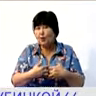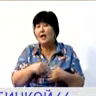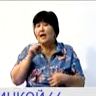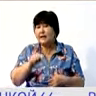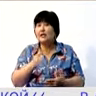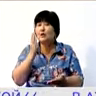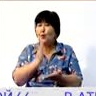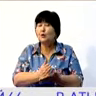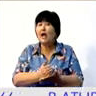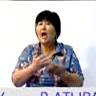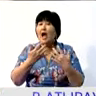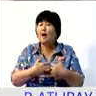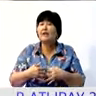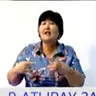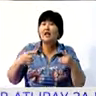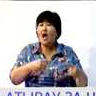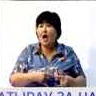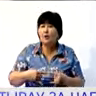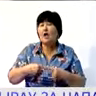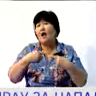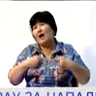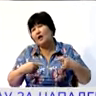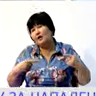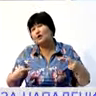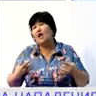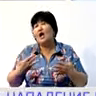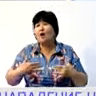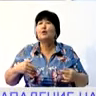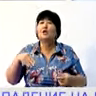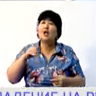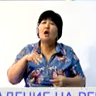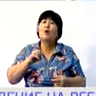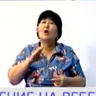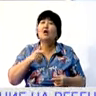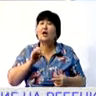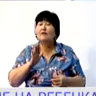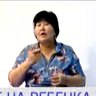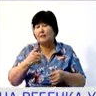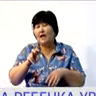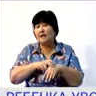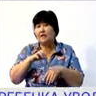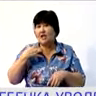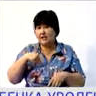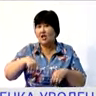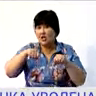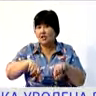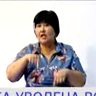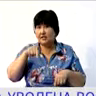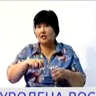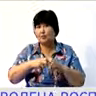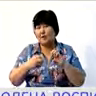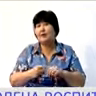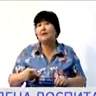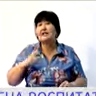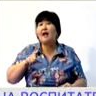Здесь установлены аппараты диагностики, ангиограф и компьютерный томограф. После обучения врачей в Кызылорде решили и проблему с